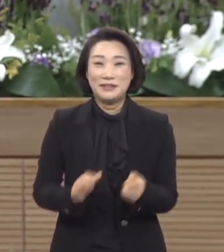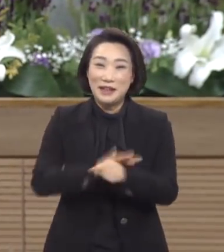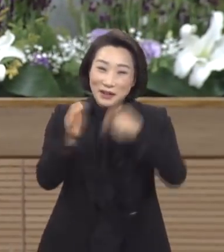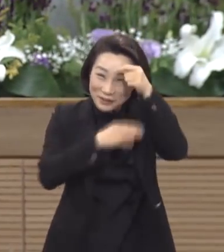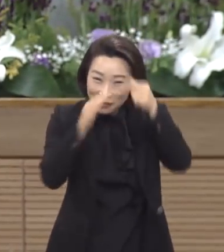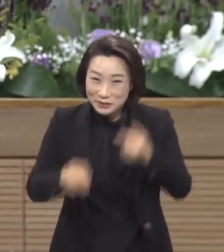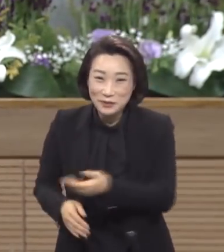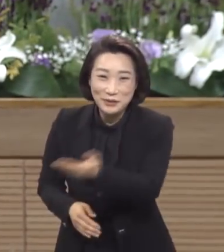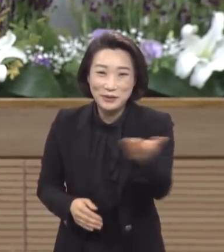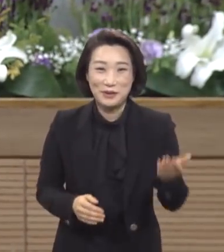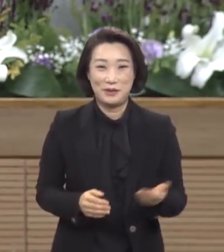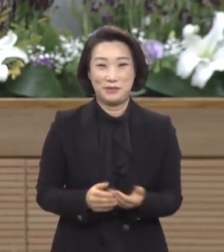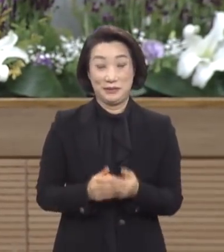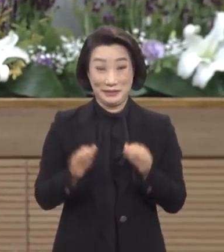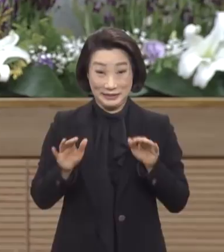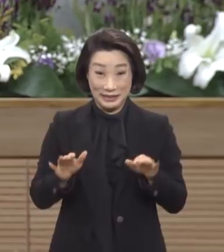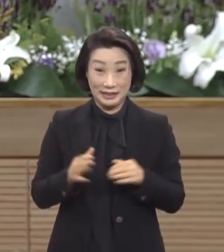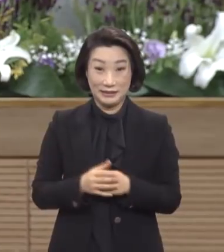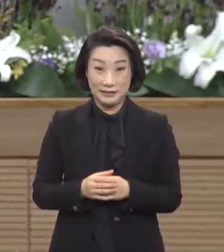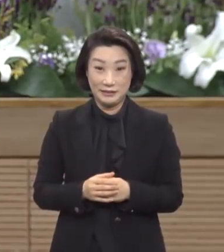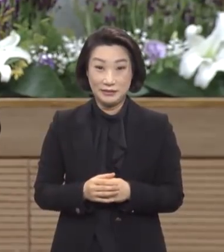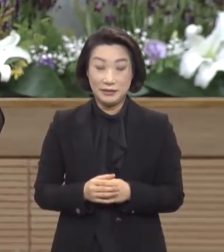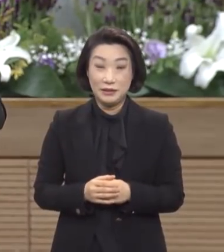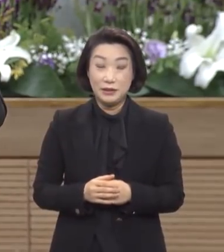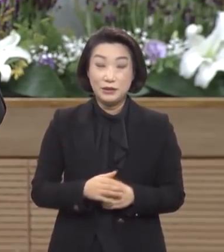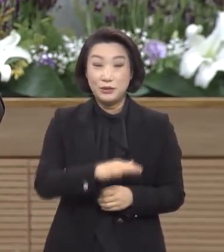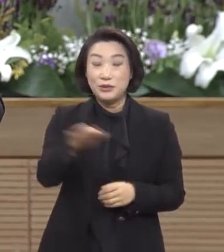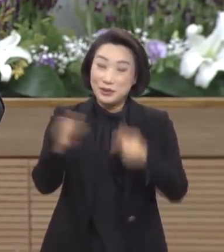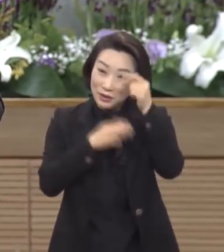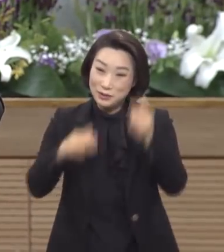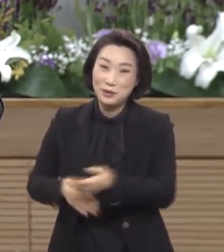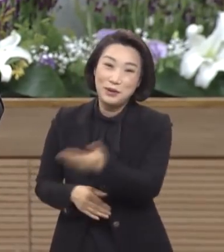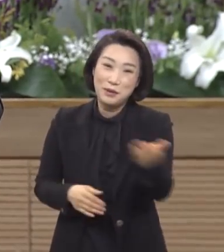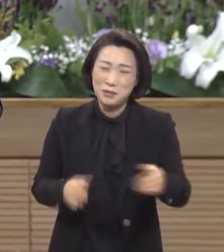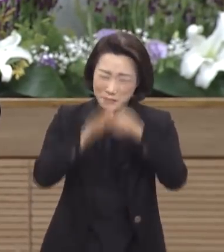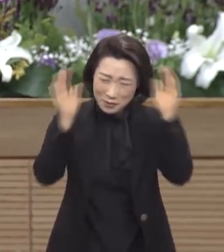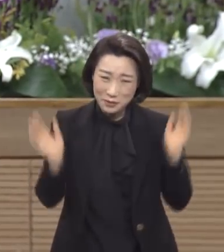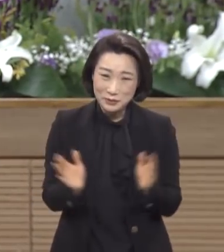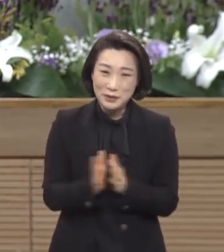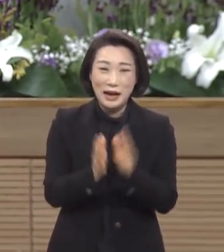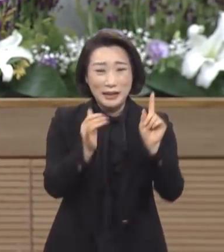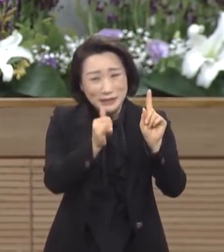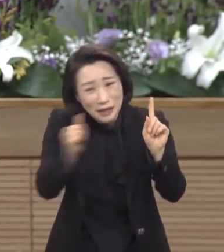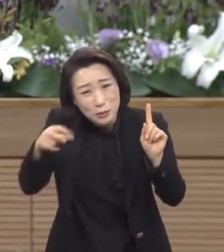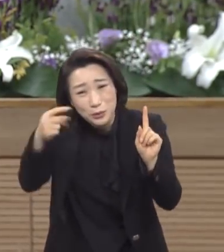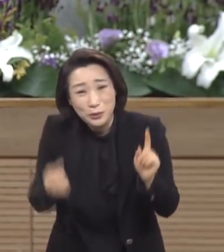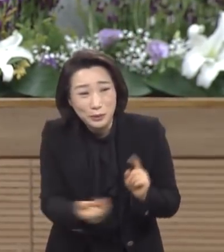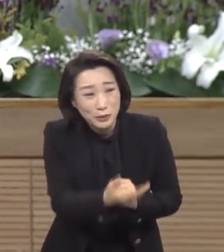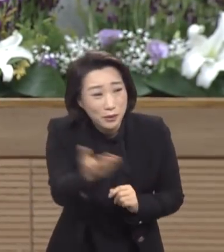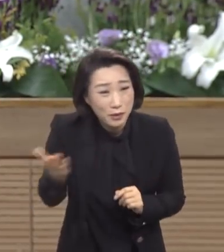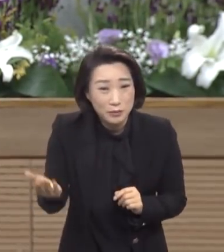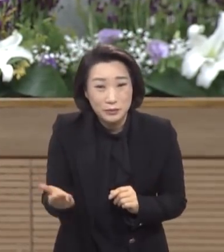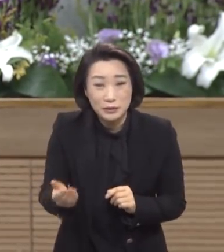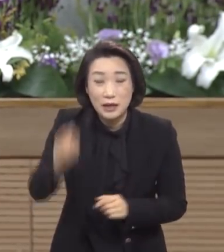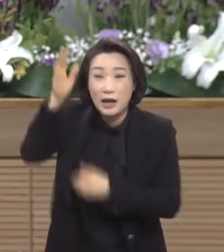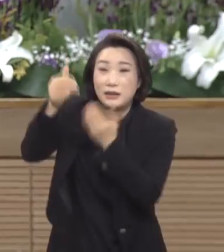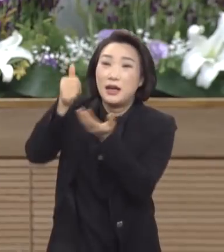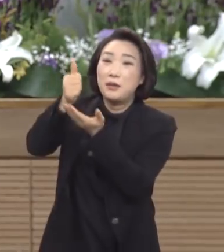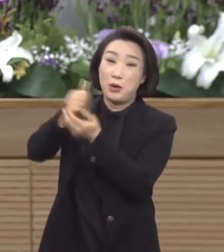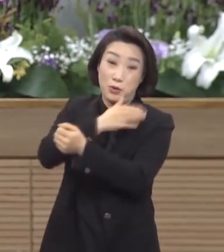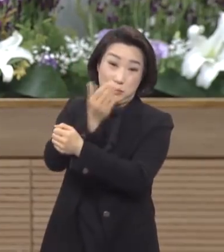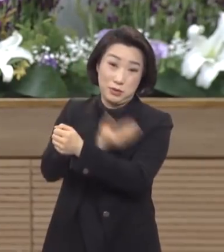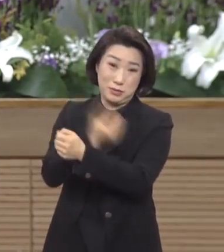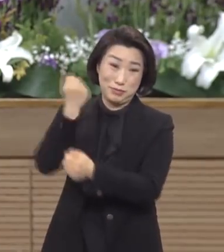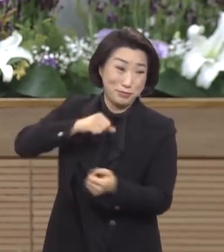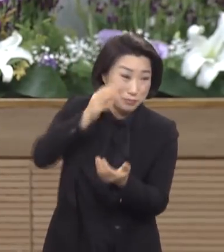사랑하는 성도들이요, 우리 성도는 한 사람도 하나님의